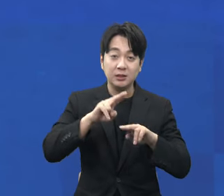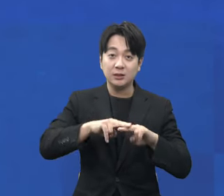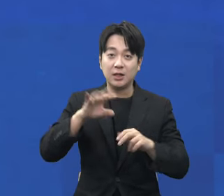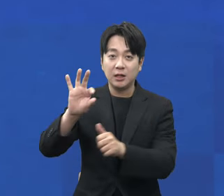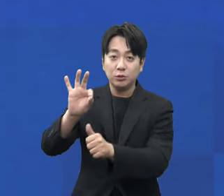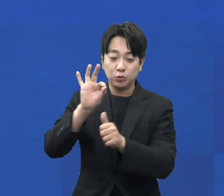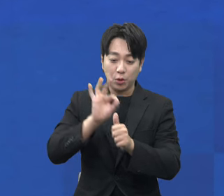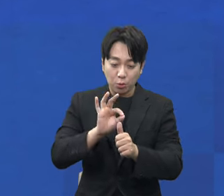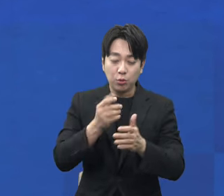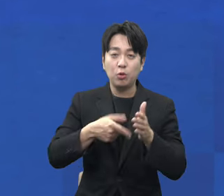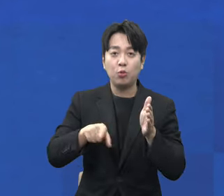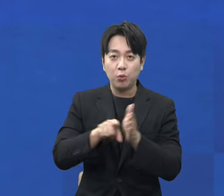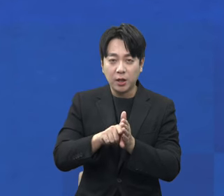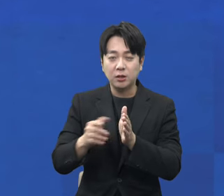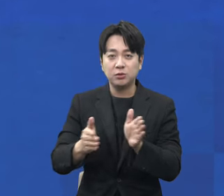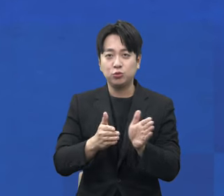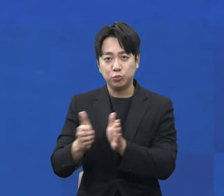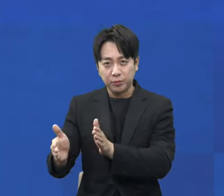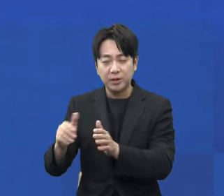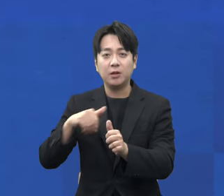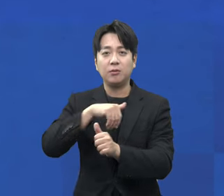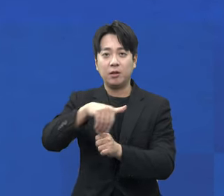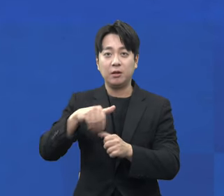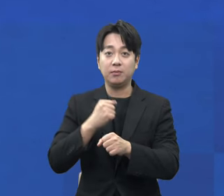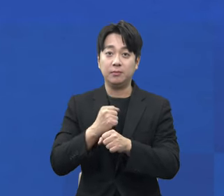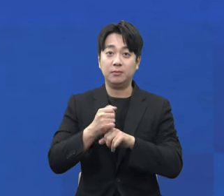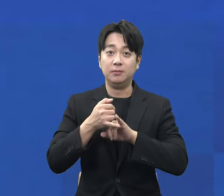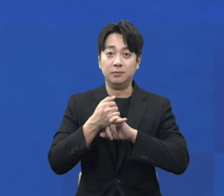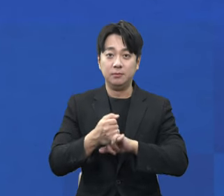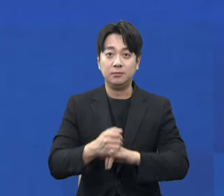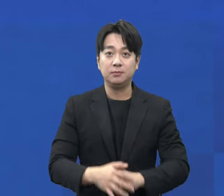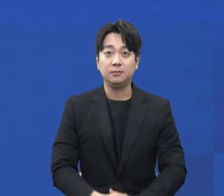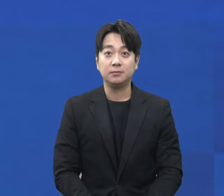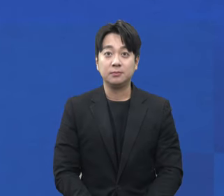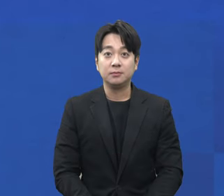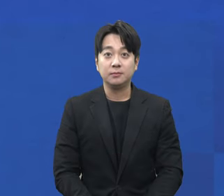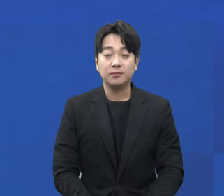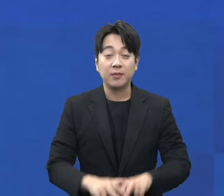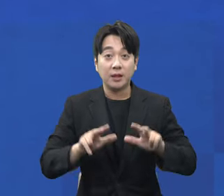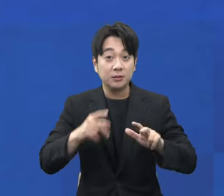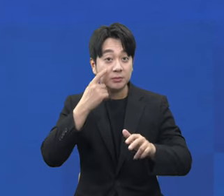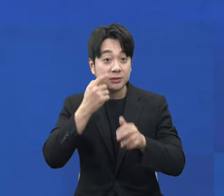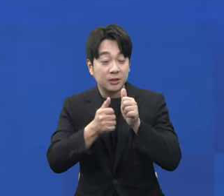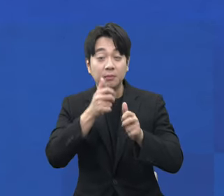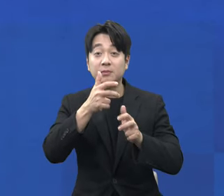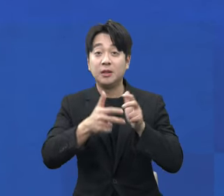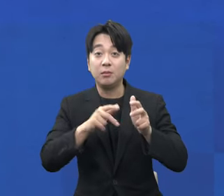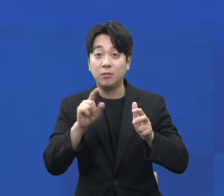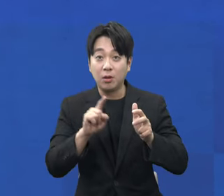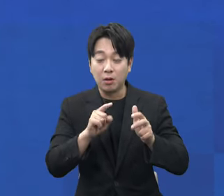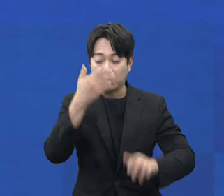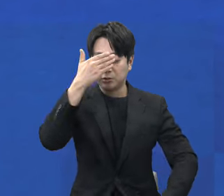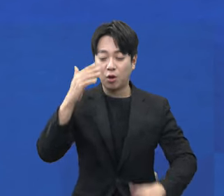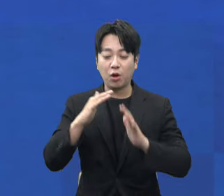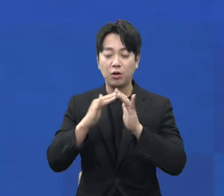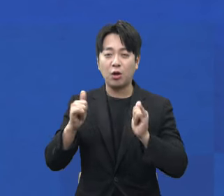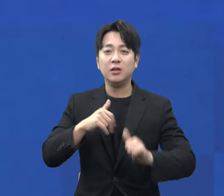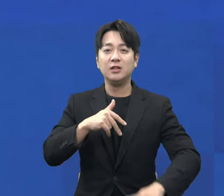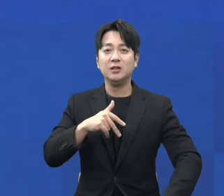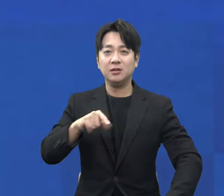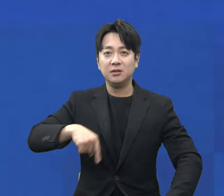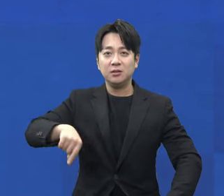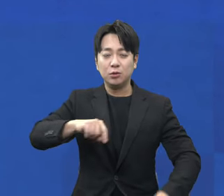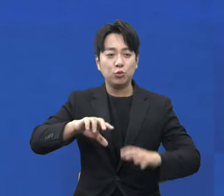실질적인 준비의 장을 마련하겠습니다. 현재 시범적으로 운영 중인 청년의무공천을 현실화하고